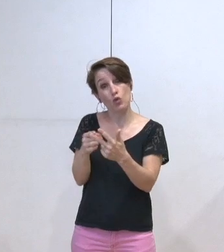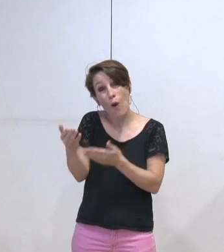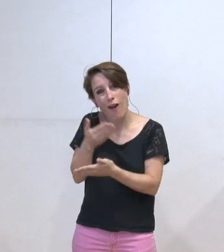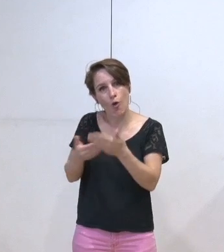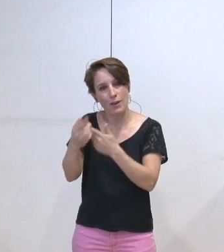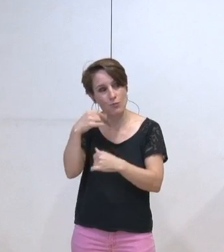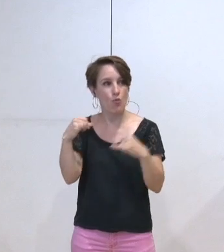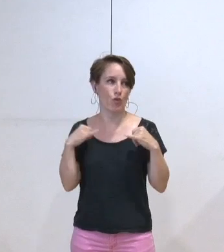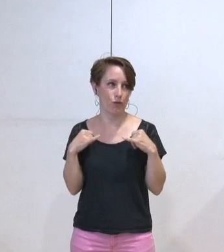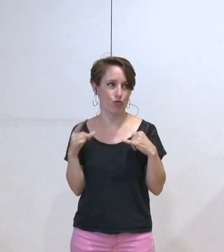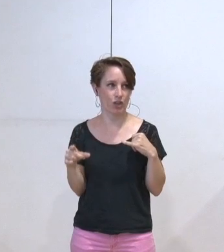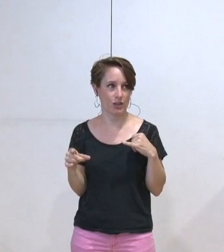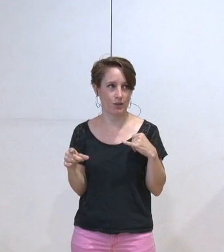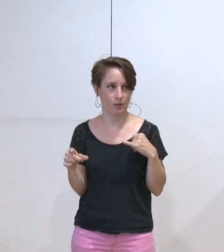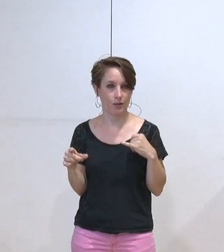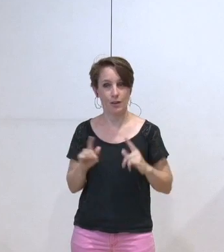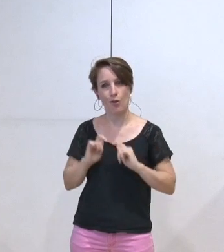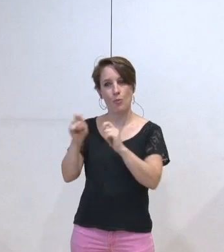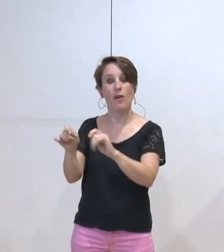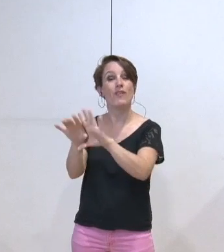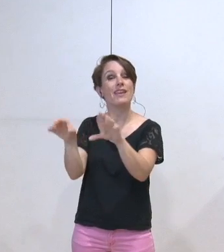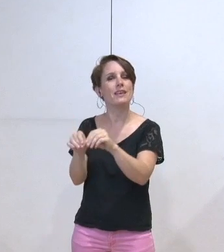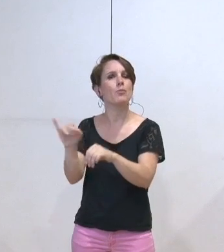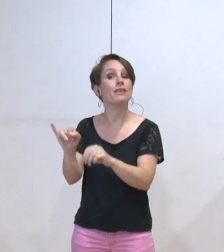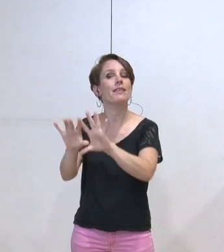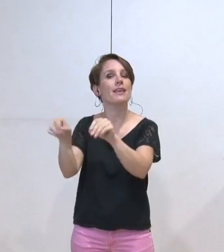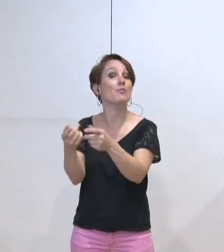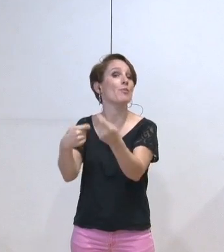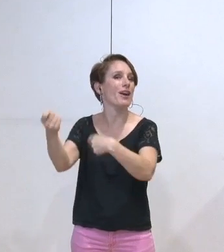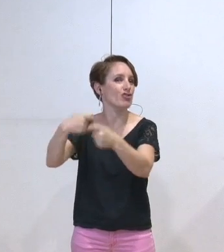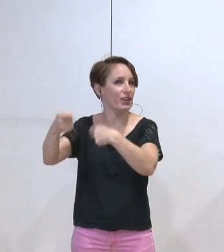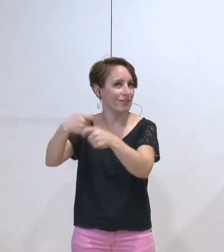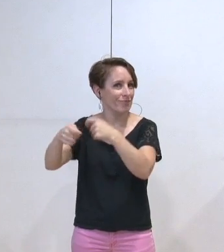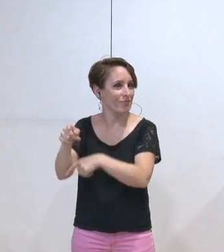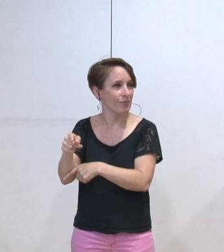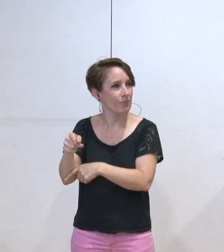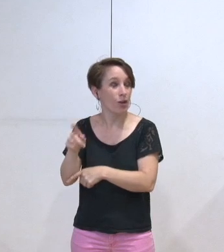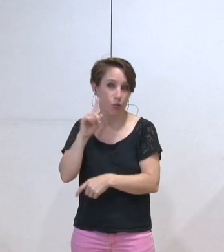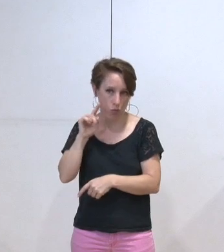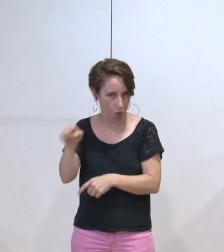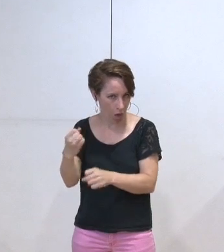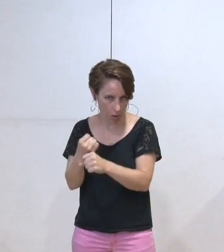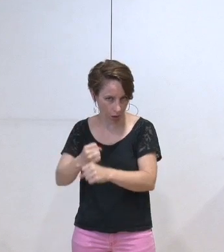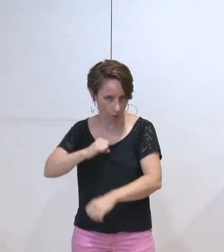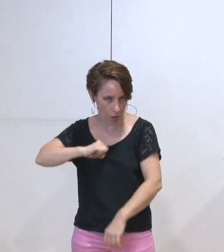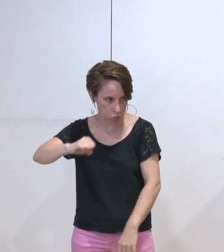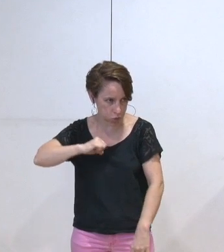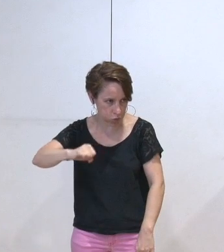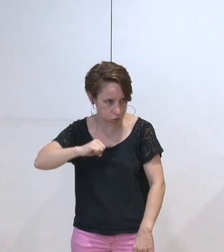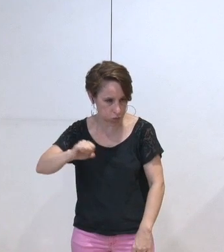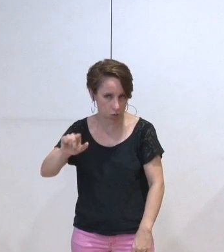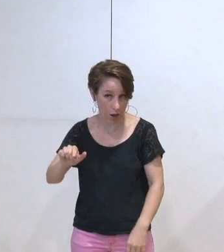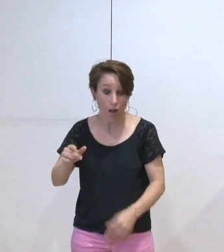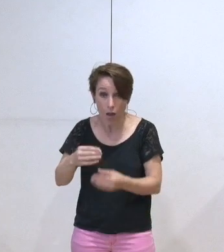pour les congés qui ont été affectés à l'équipe des marchés en effet les missions sont exigeantes d'autant plus que il y a des difficultés